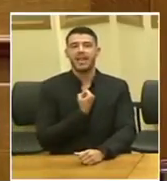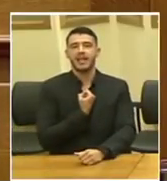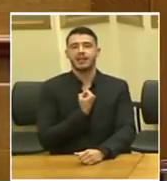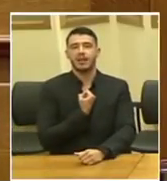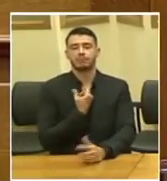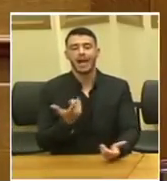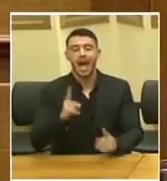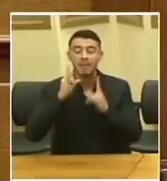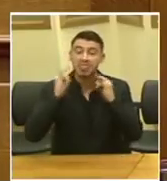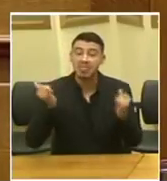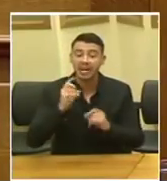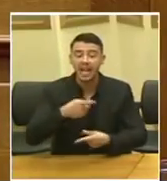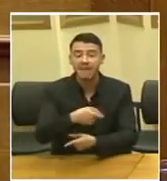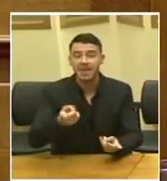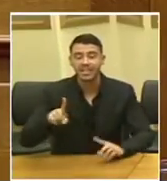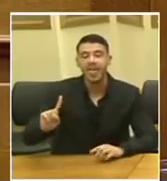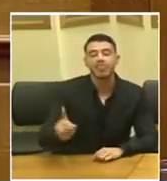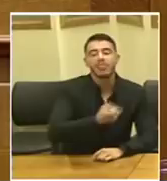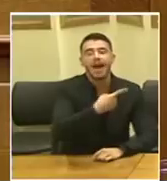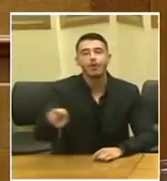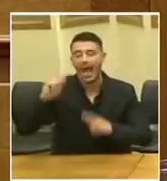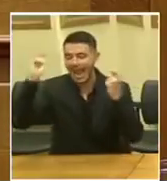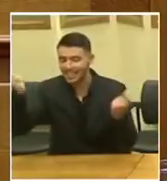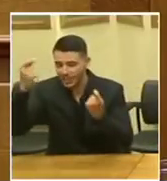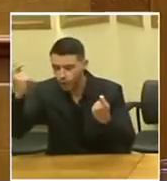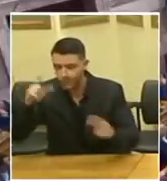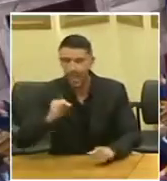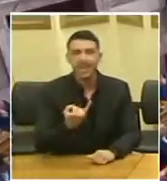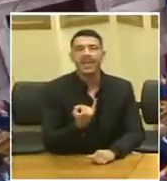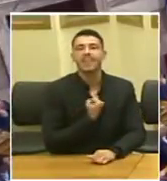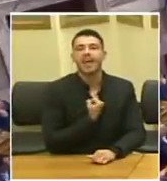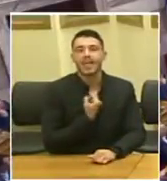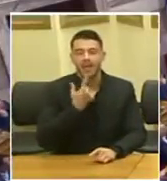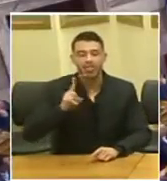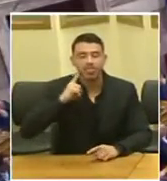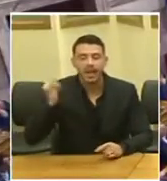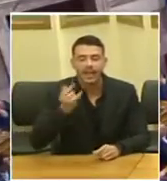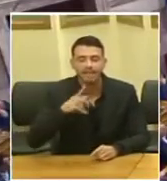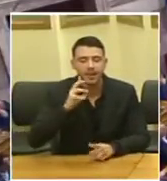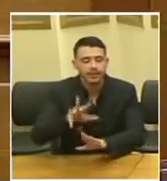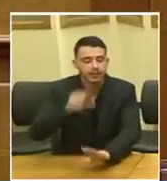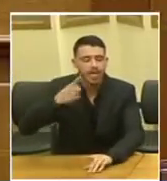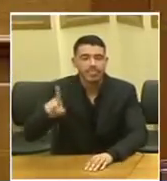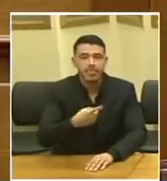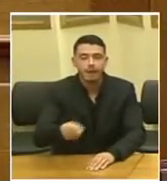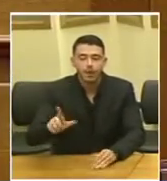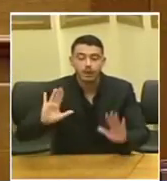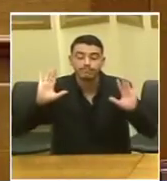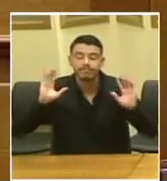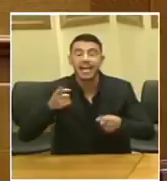είναι νομική τη διαφορά, δεν έχω χρόνο για την εξηγήσω. Αλλά να σας πω μόνο κάτι. Εσείς τι δίνετε την